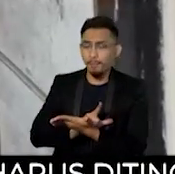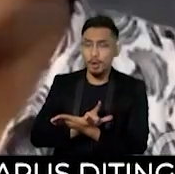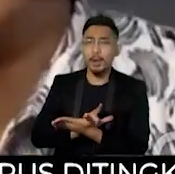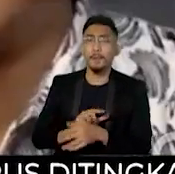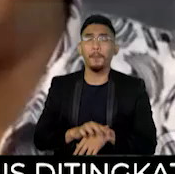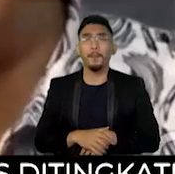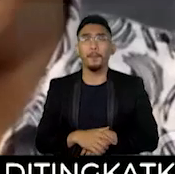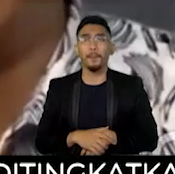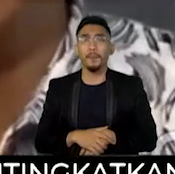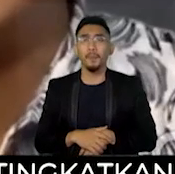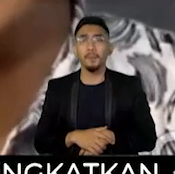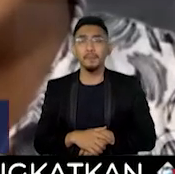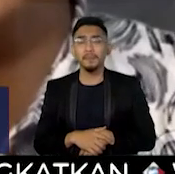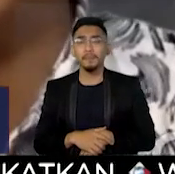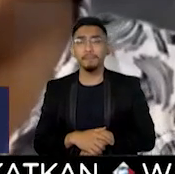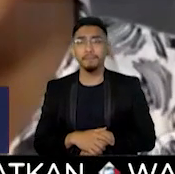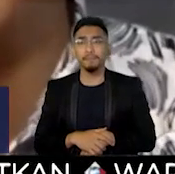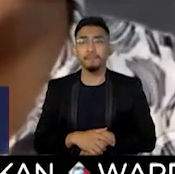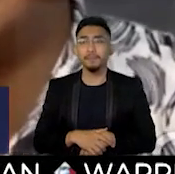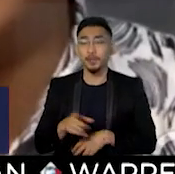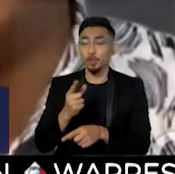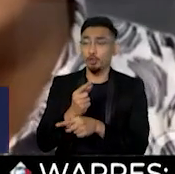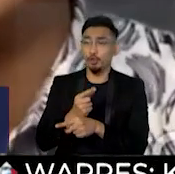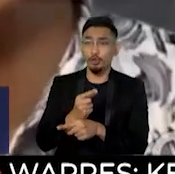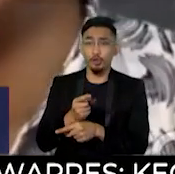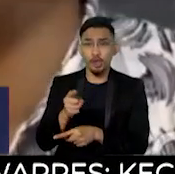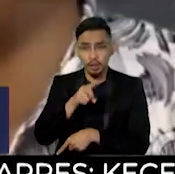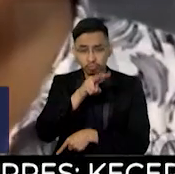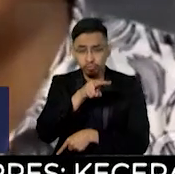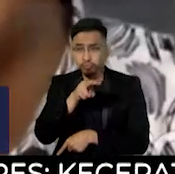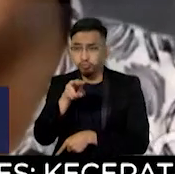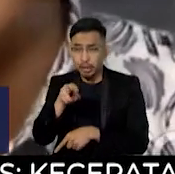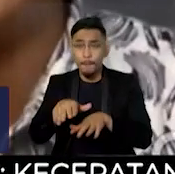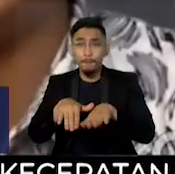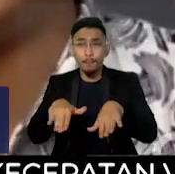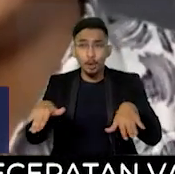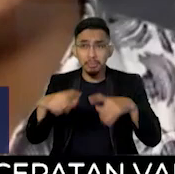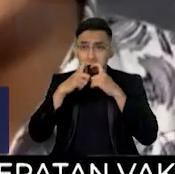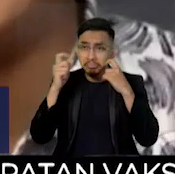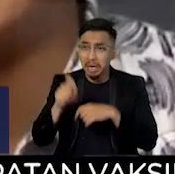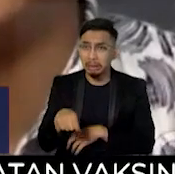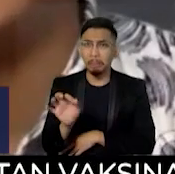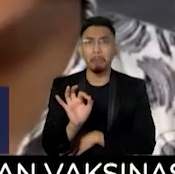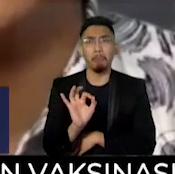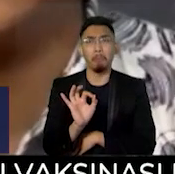COVID. Kami pun para guru di sana menyaksikan banyak sekali murid yang tidak memakai masker, tidak